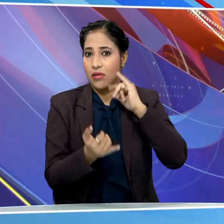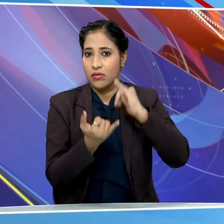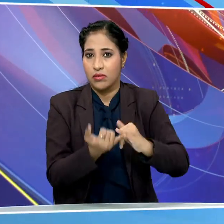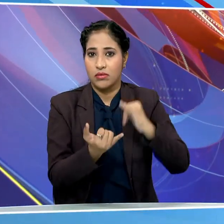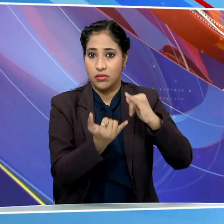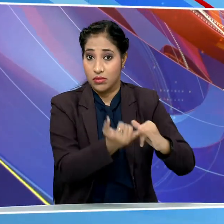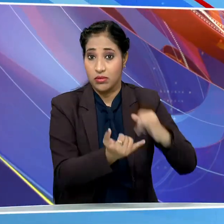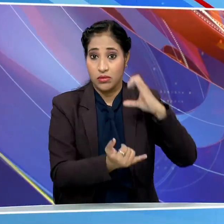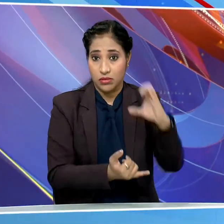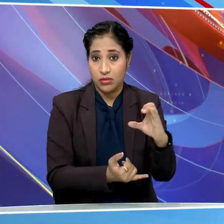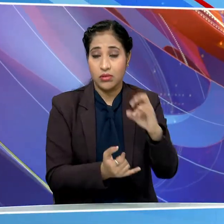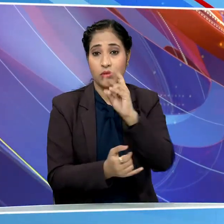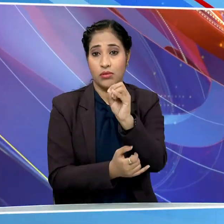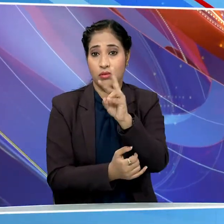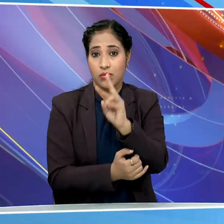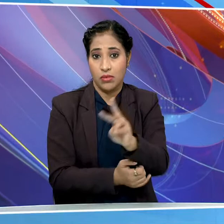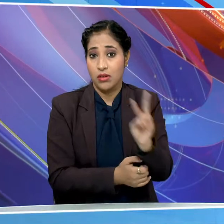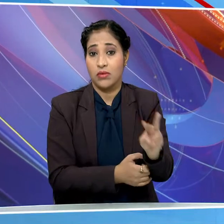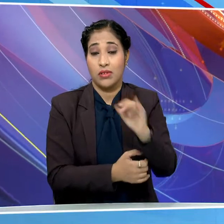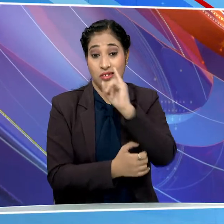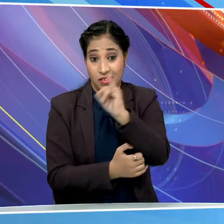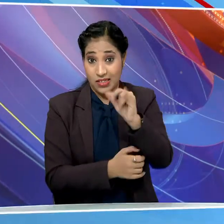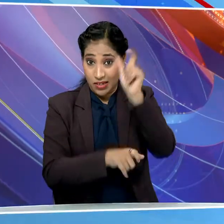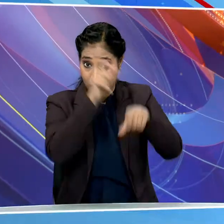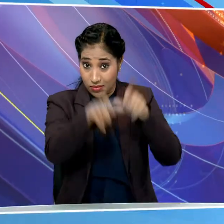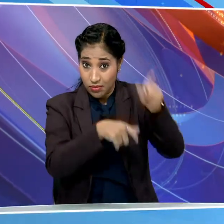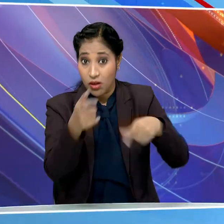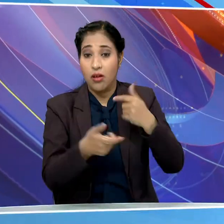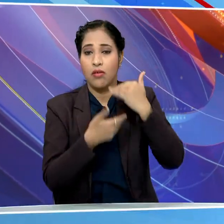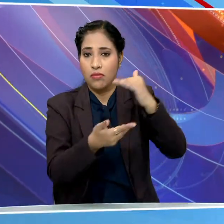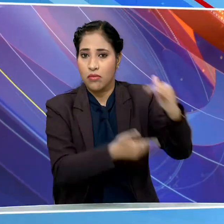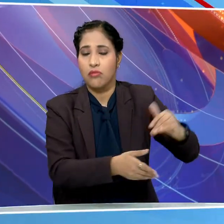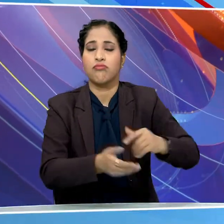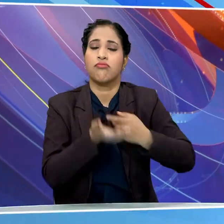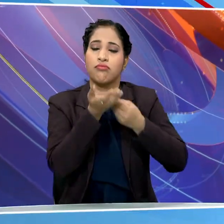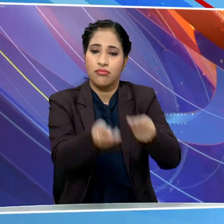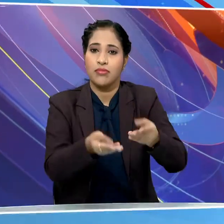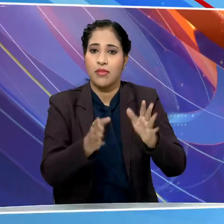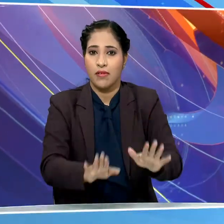ISAC 2022 के 66 विजेताओं को भी सम्मानित किया।